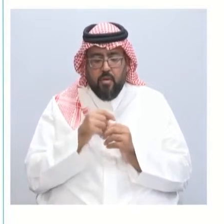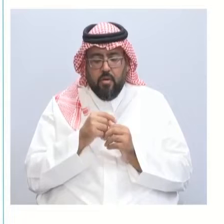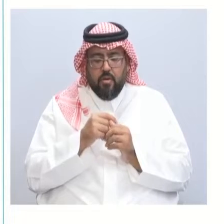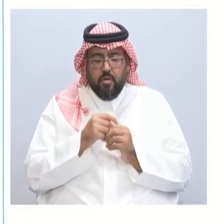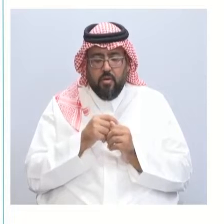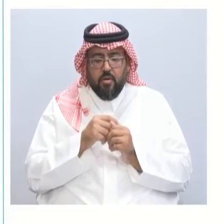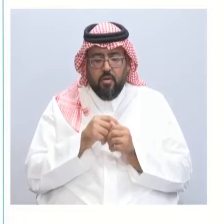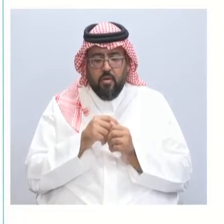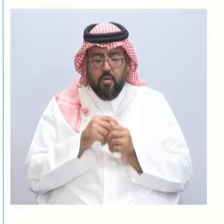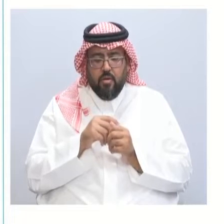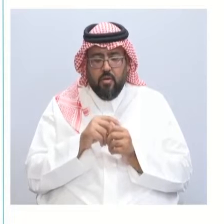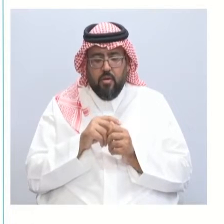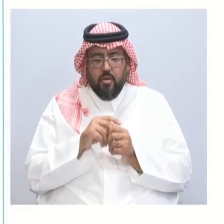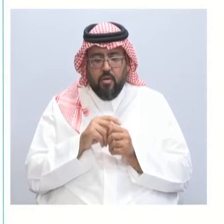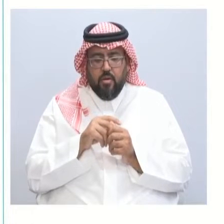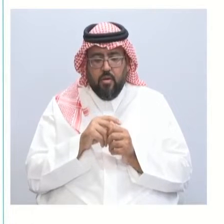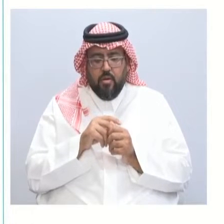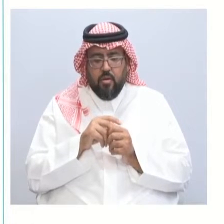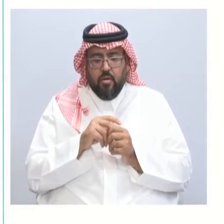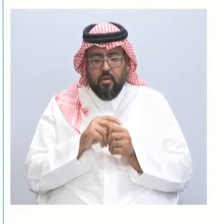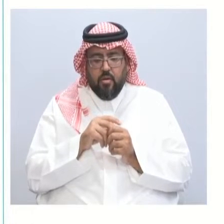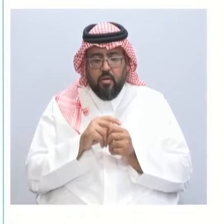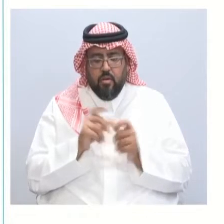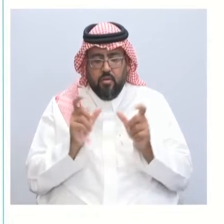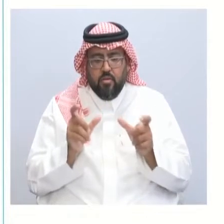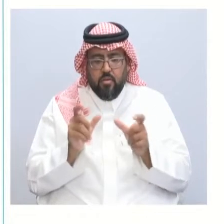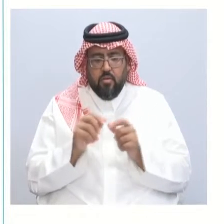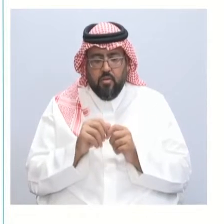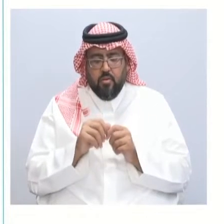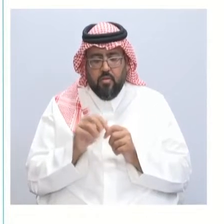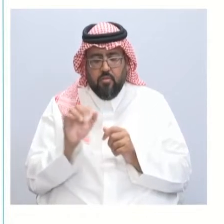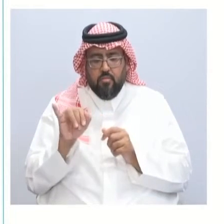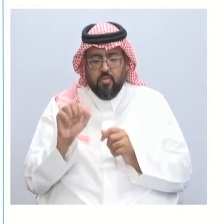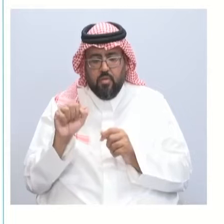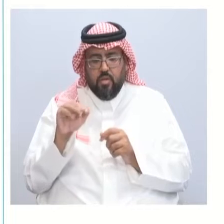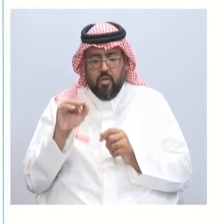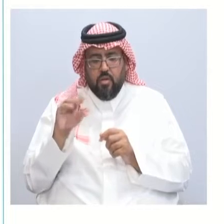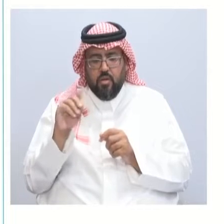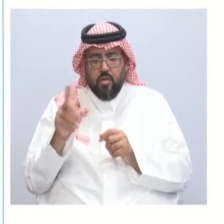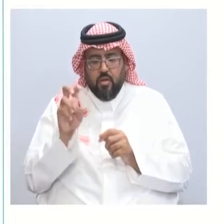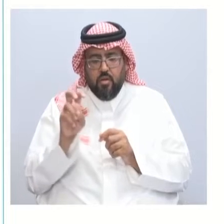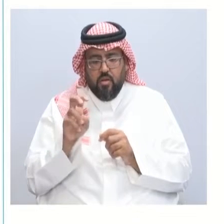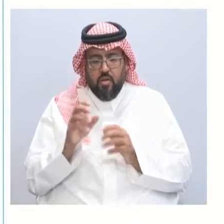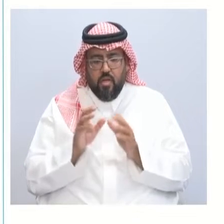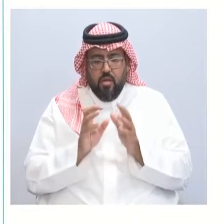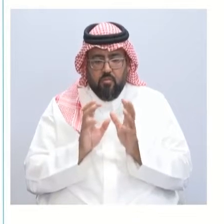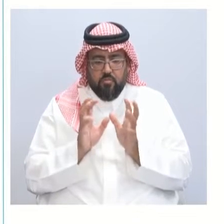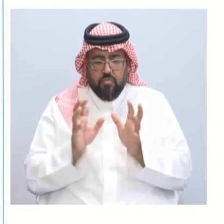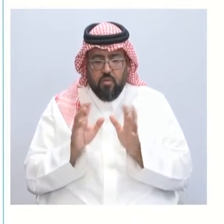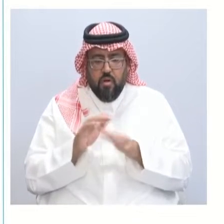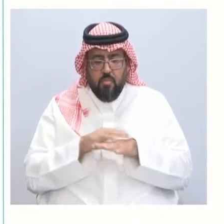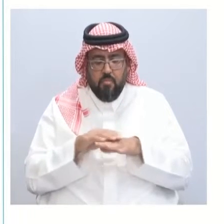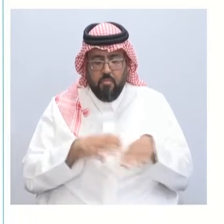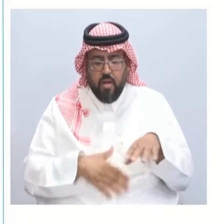شويه تعريف الصخور الناريه هي صخور منصهره اندفعت من باطن